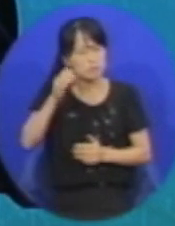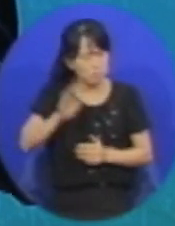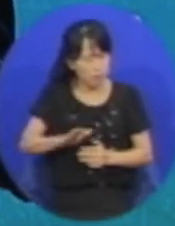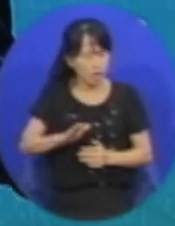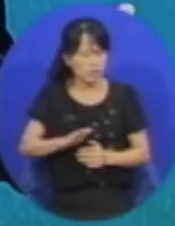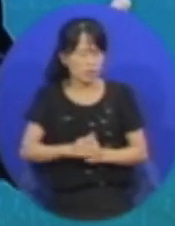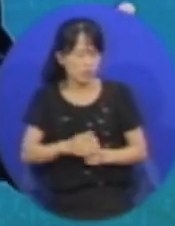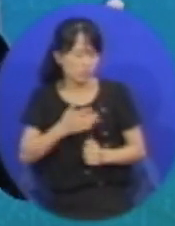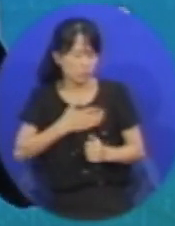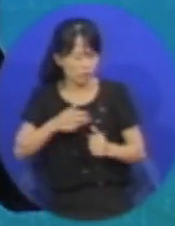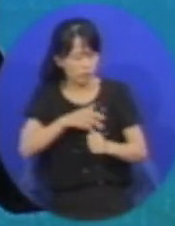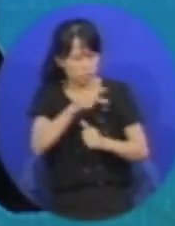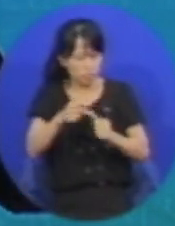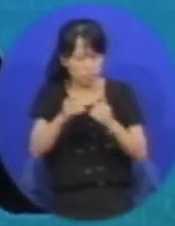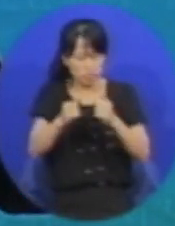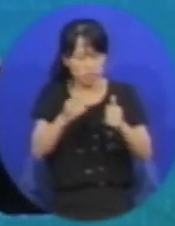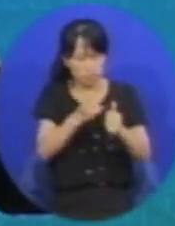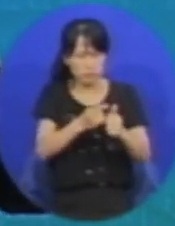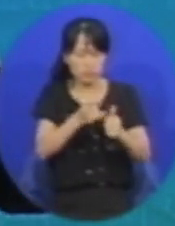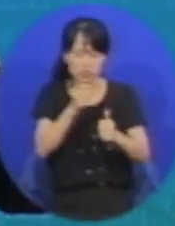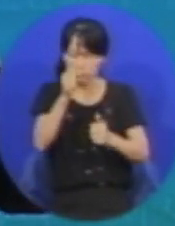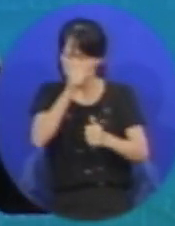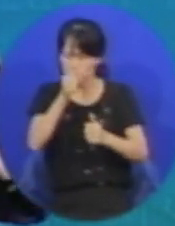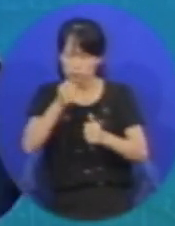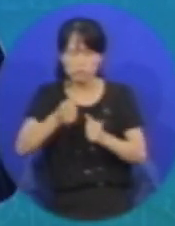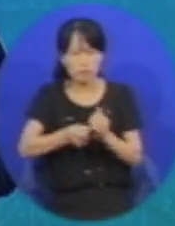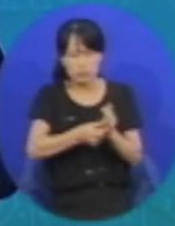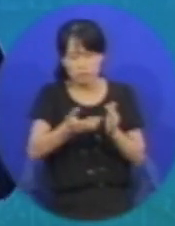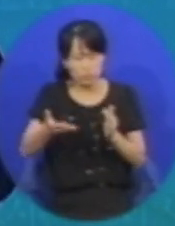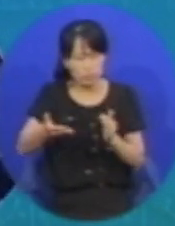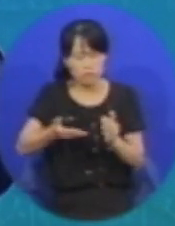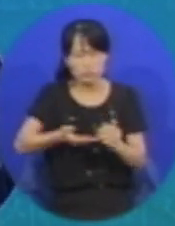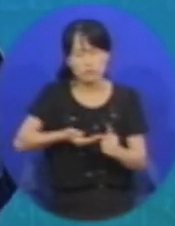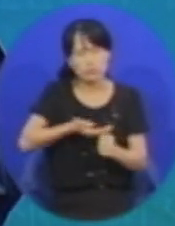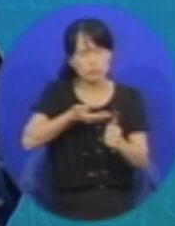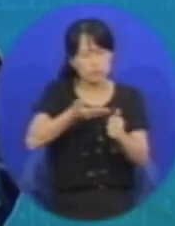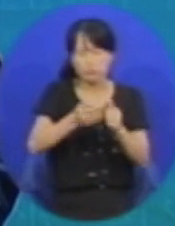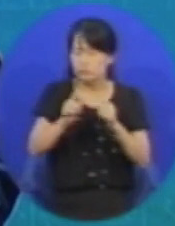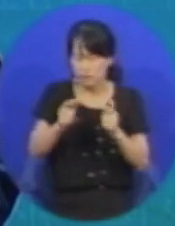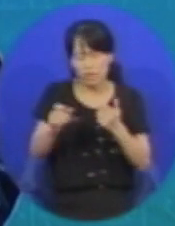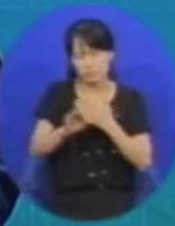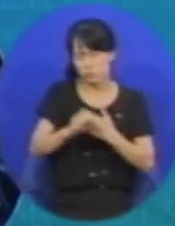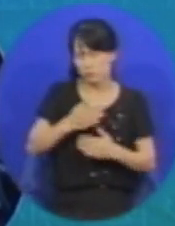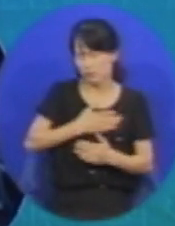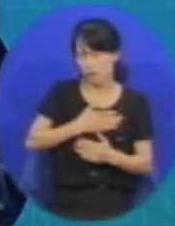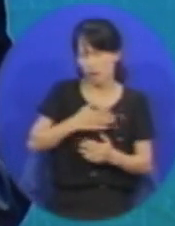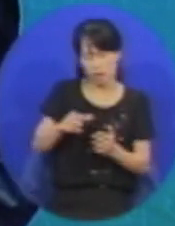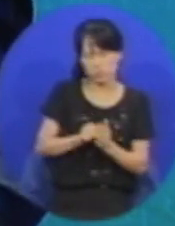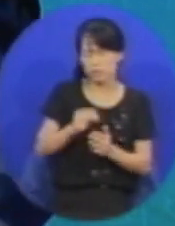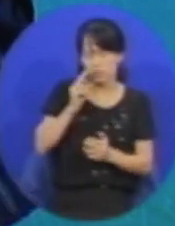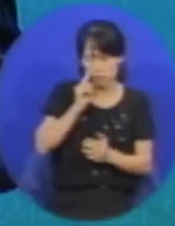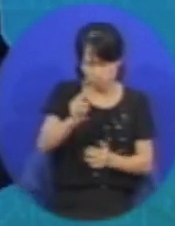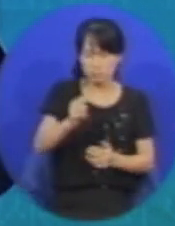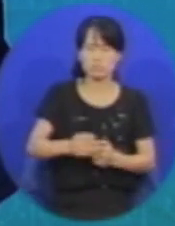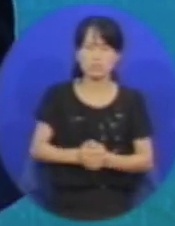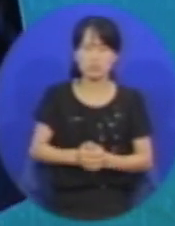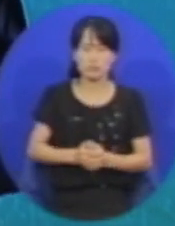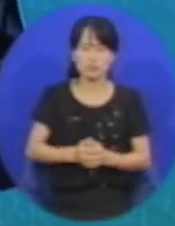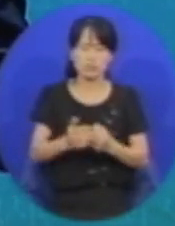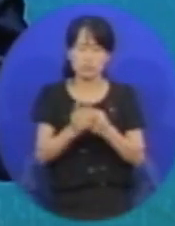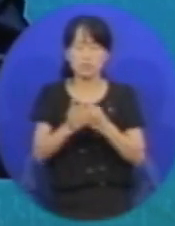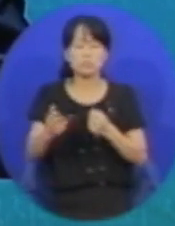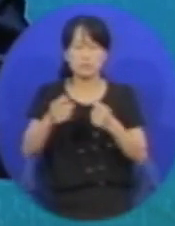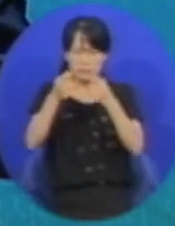주위의 사람들에게 선한 영향력이 없다면 그럼 내가 지금 심각하게 문제가 있는 거예요. 그러니까 자세히